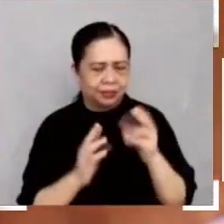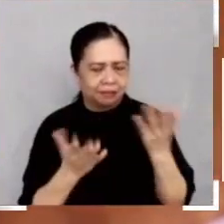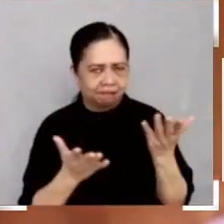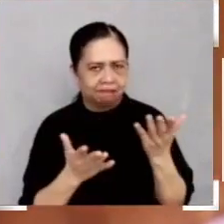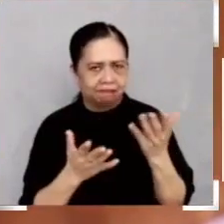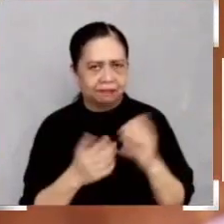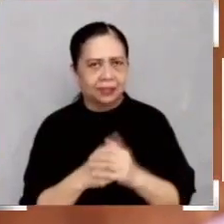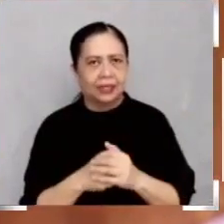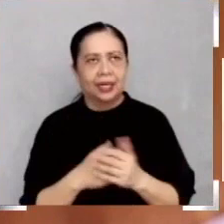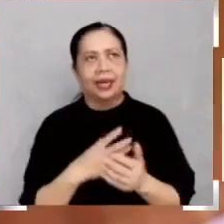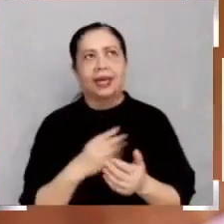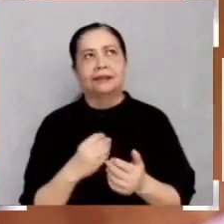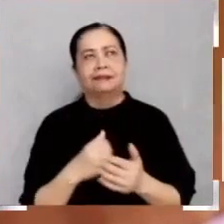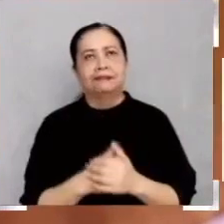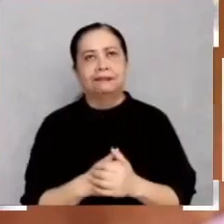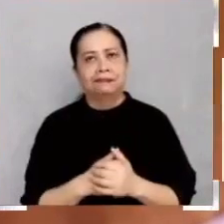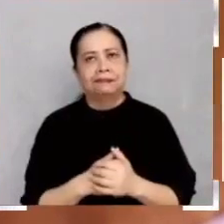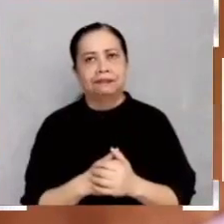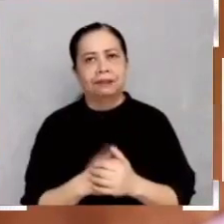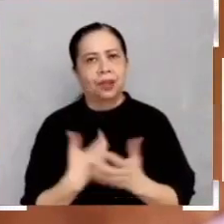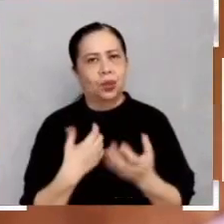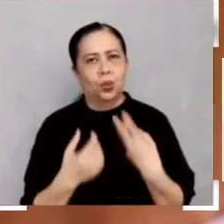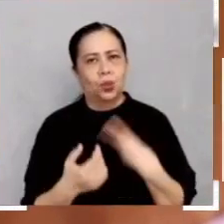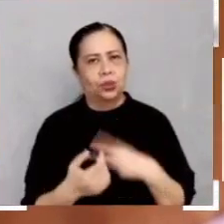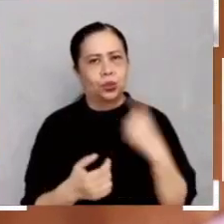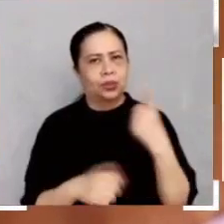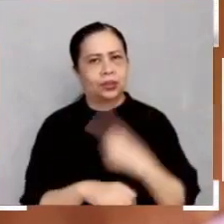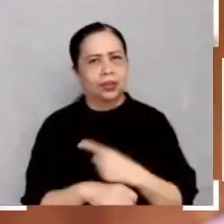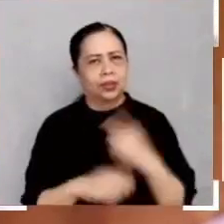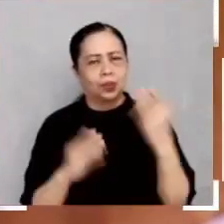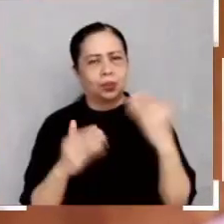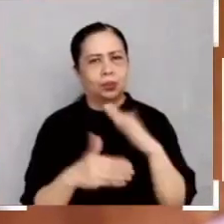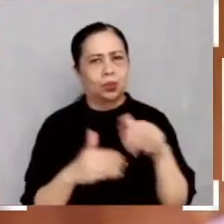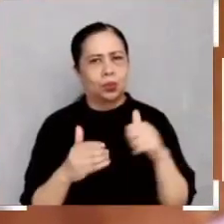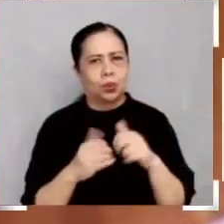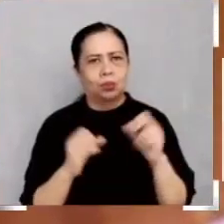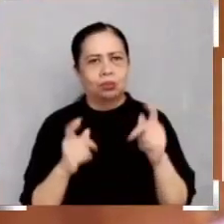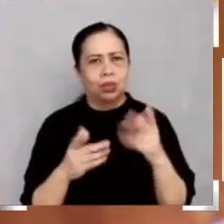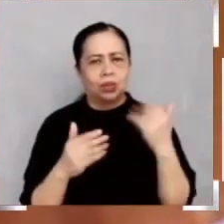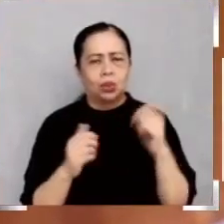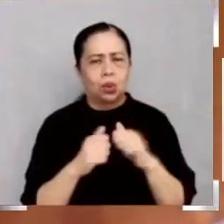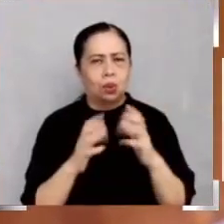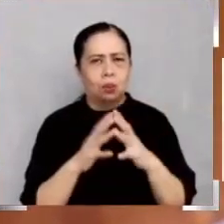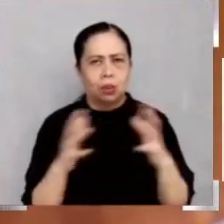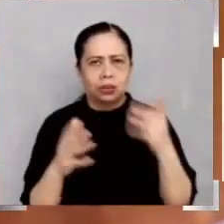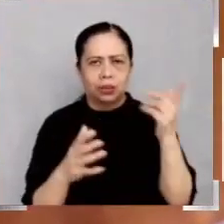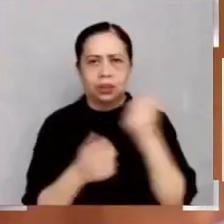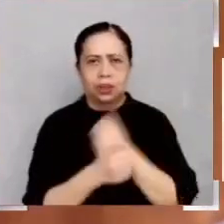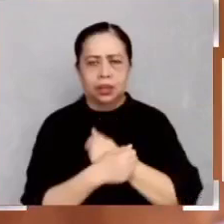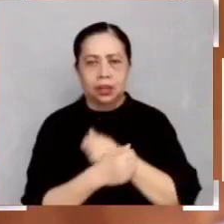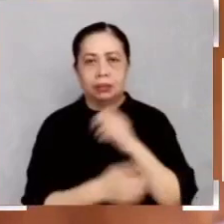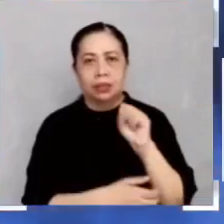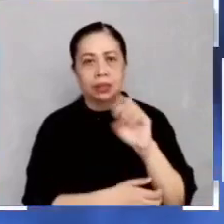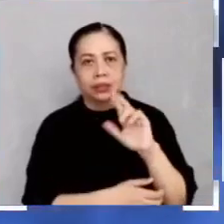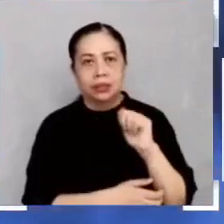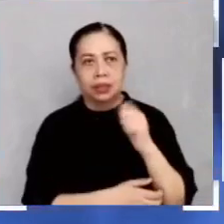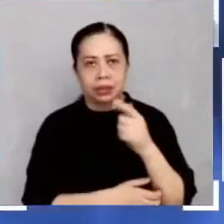And I just wish one day everything will be okay because I know how much they love Sarah and I know how much Sarah loves